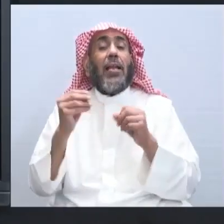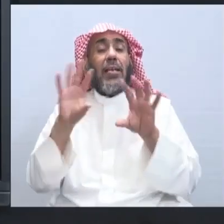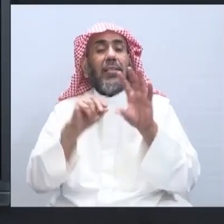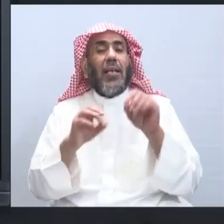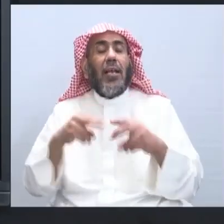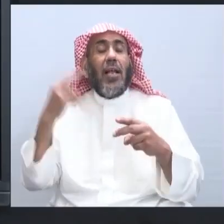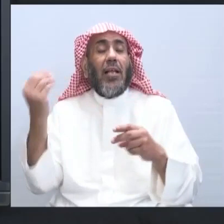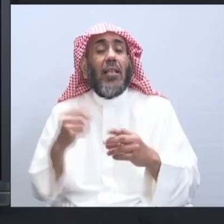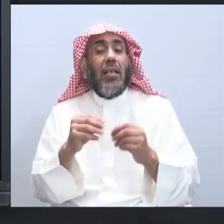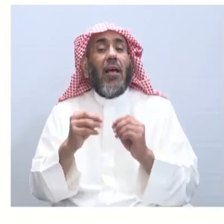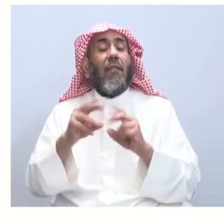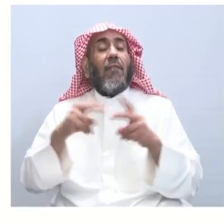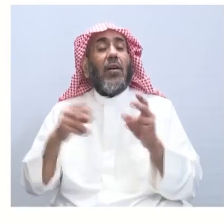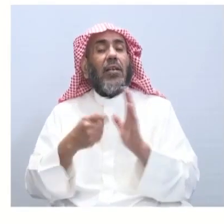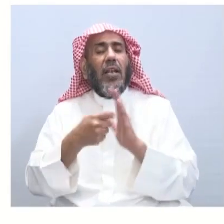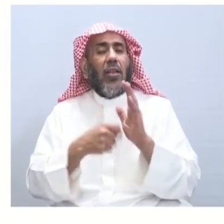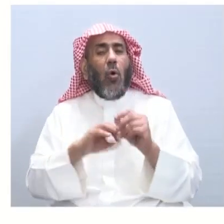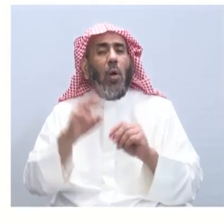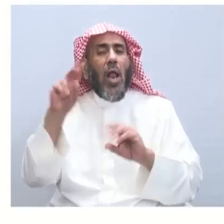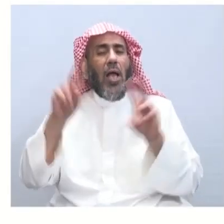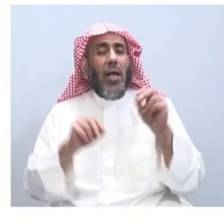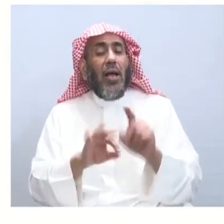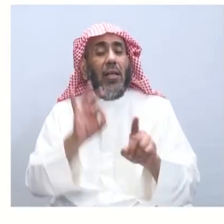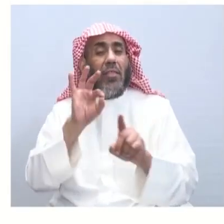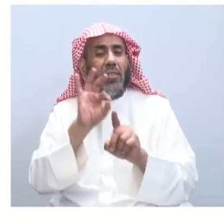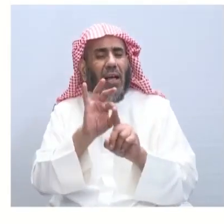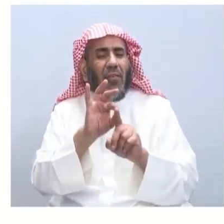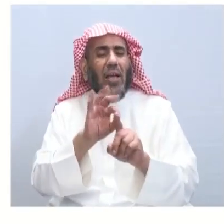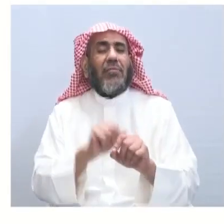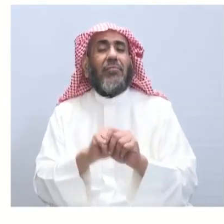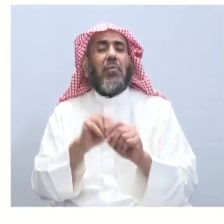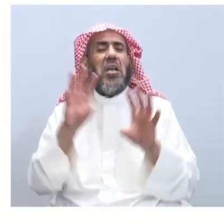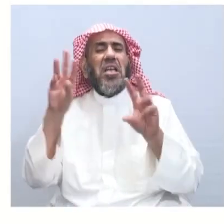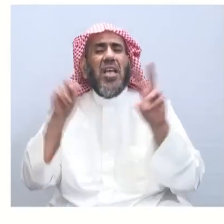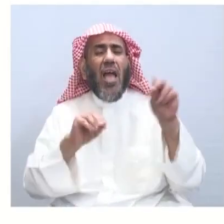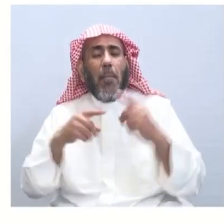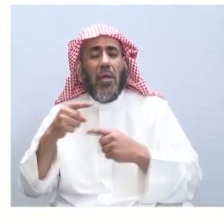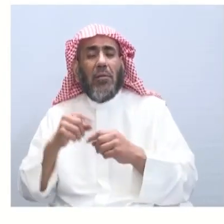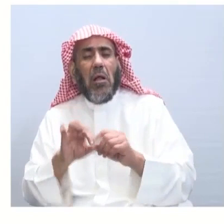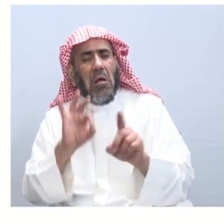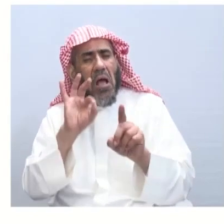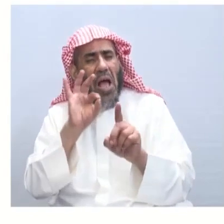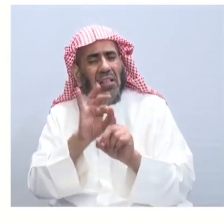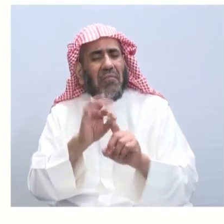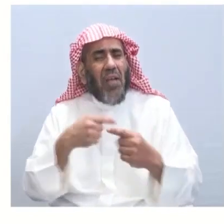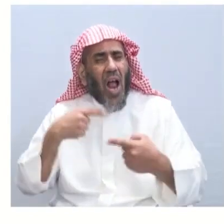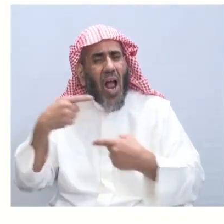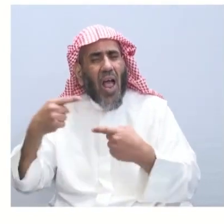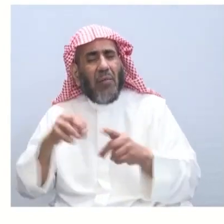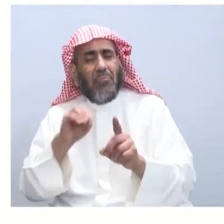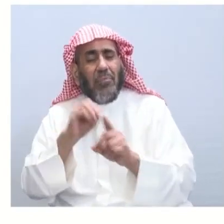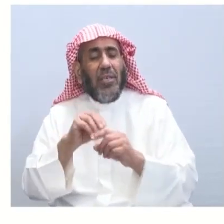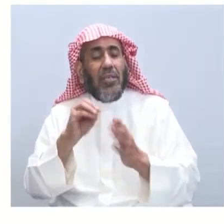هي فن نثري يقوم على حكايه ذات هدف حكايه كما هي الحكايات السابقه ذات هدف يحكي حكايه طبعا